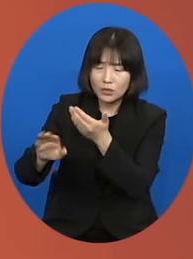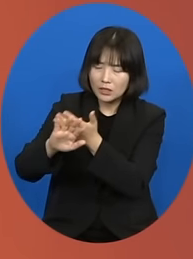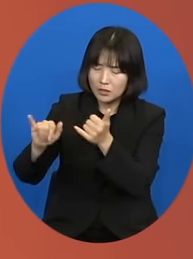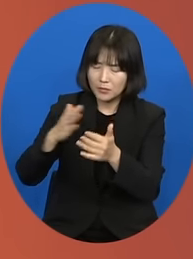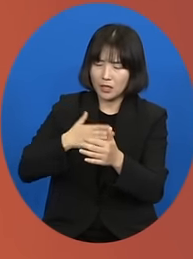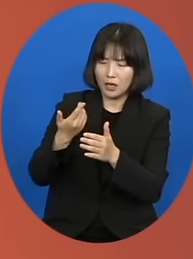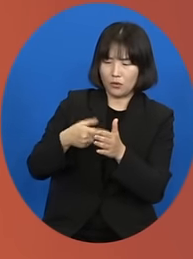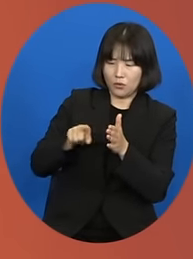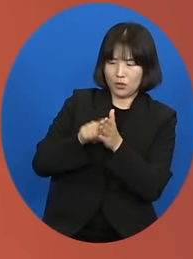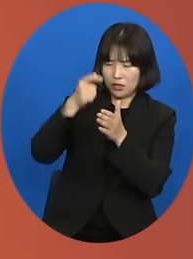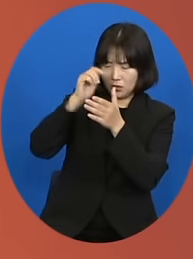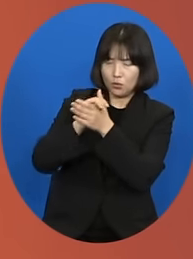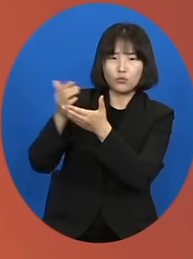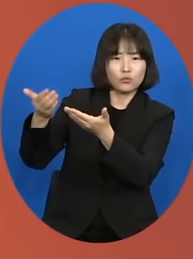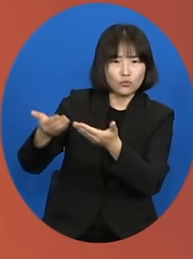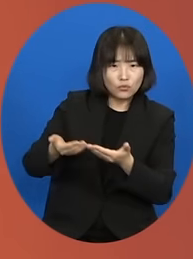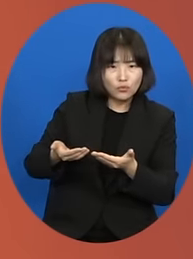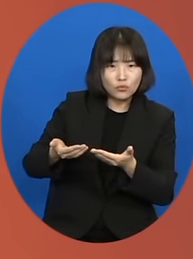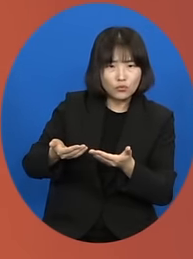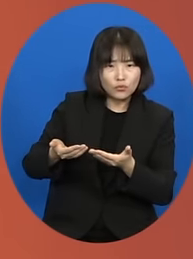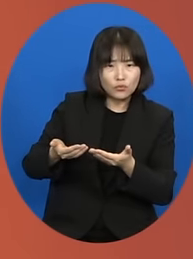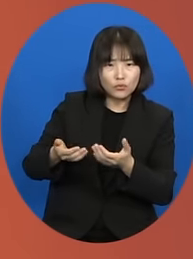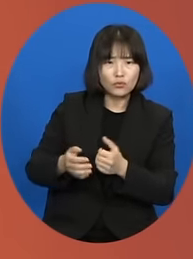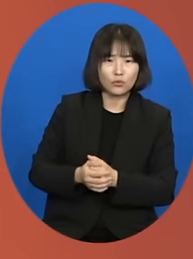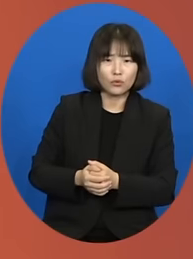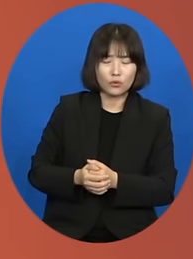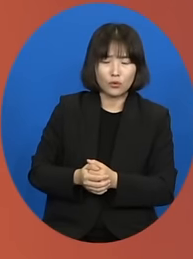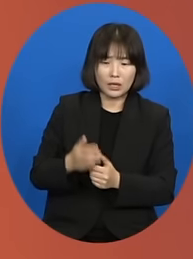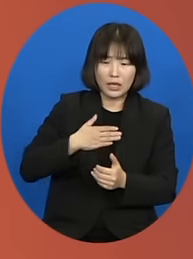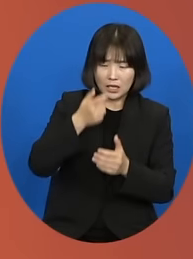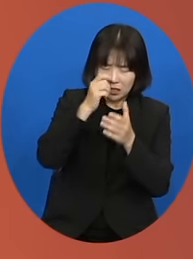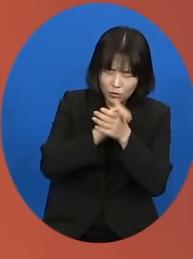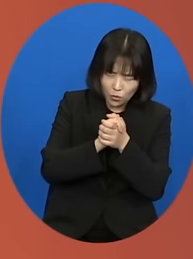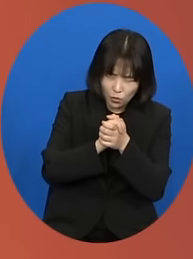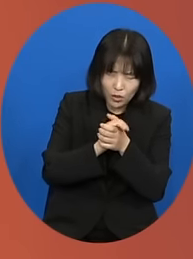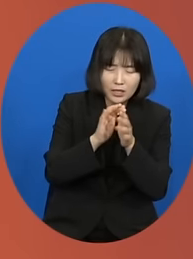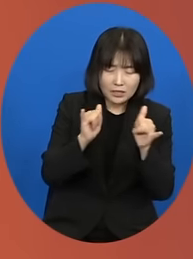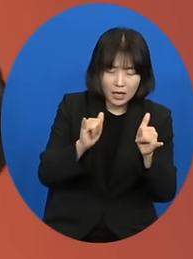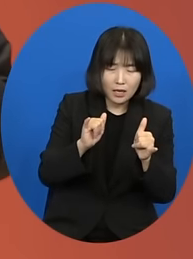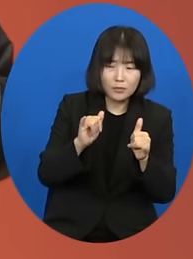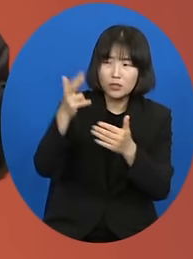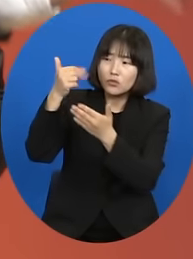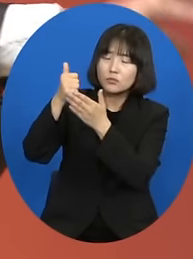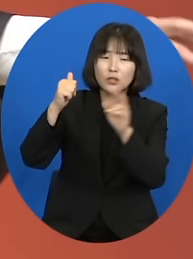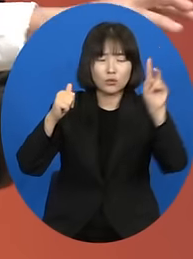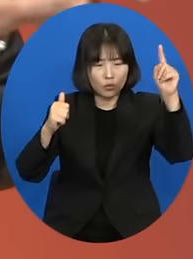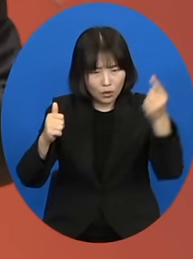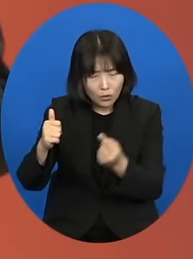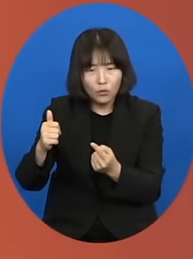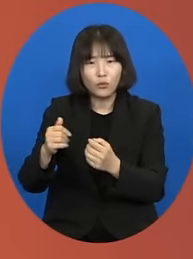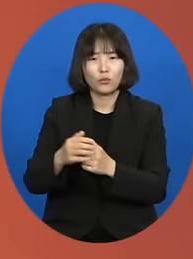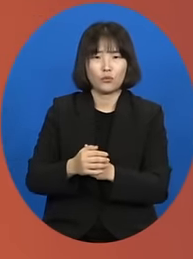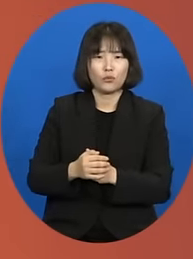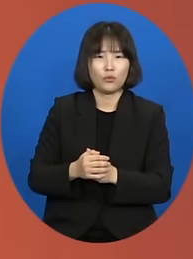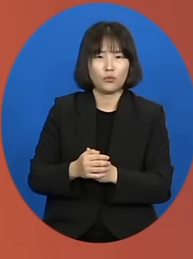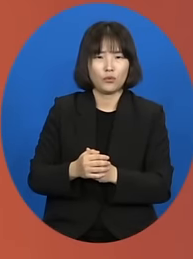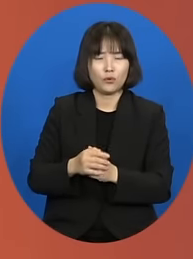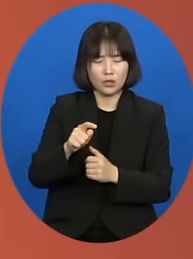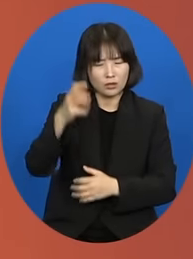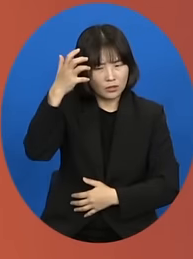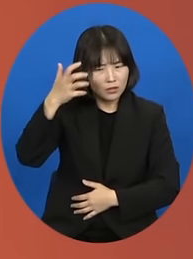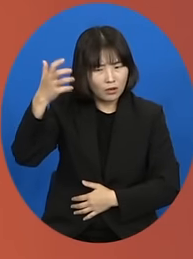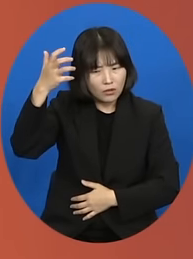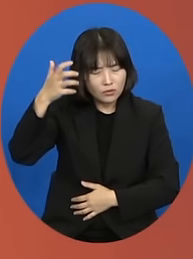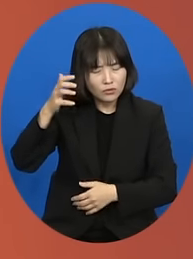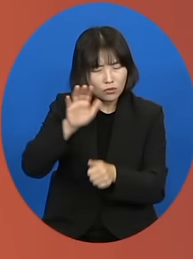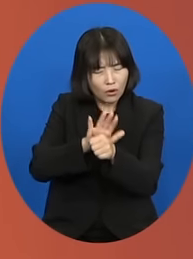내가 누군가를 위해서 기도한 그 사람이 주님 앞에 돌아오고 또 그 사람이 또 누군가를 위해서 기도하는 이 영적인